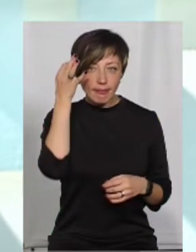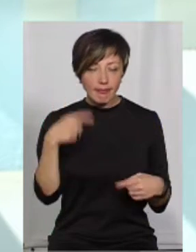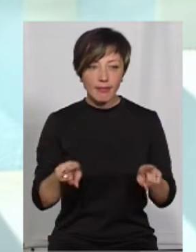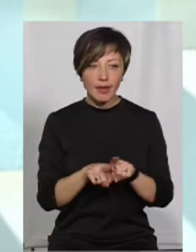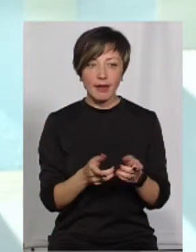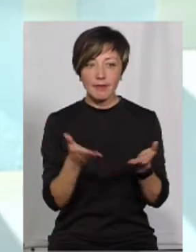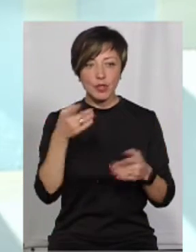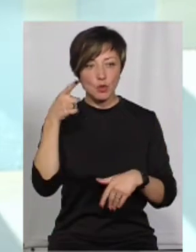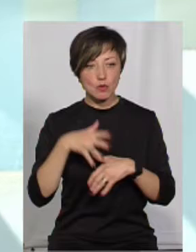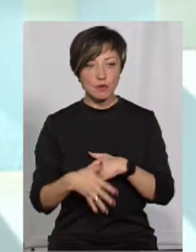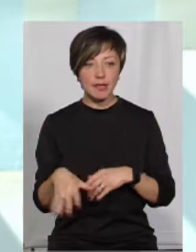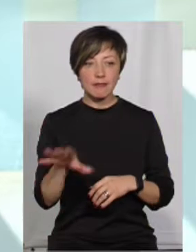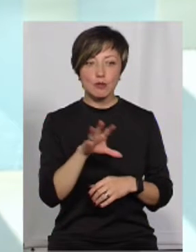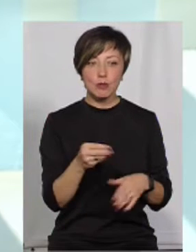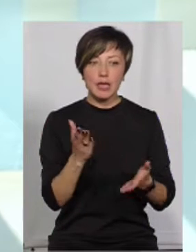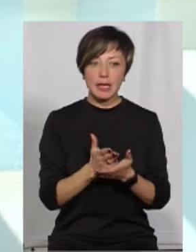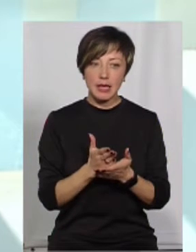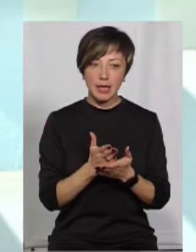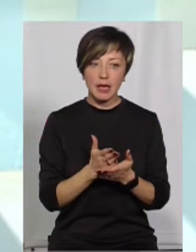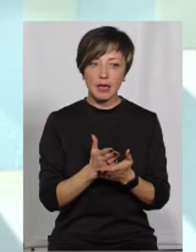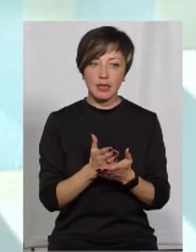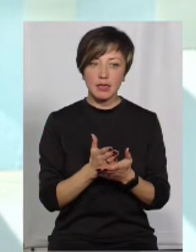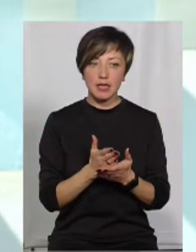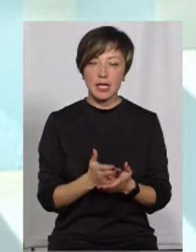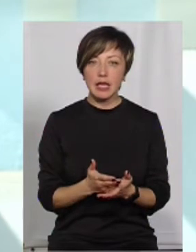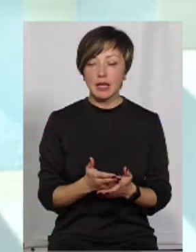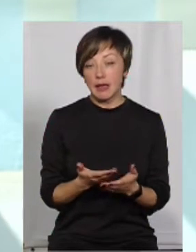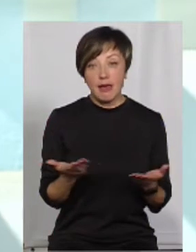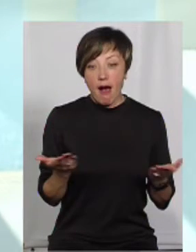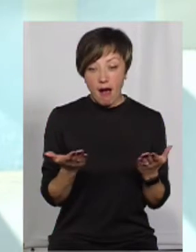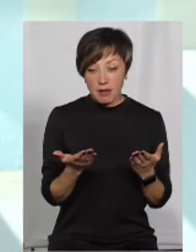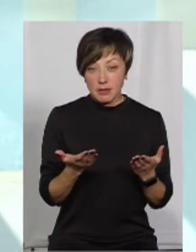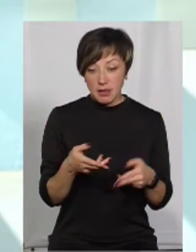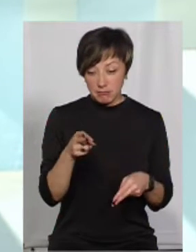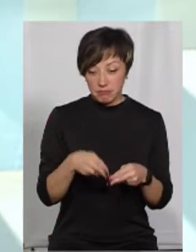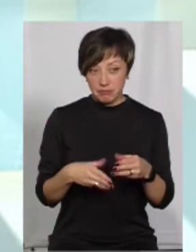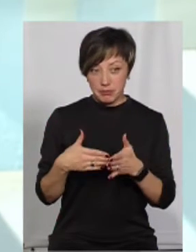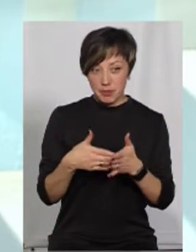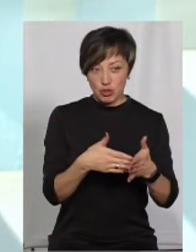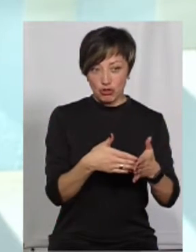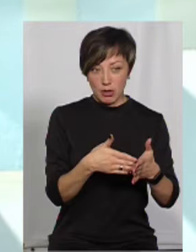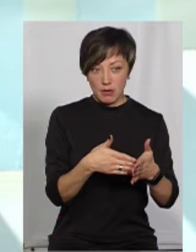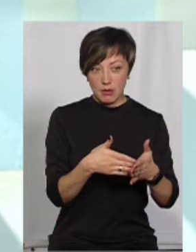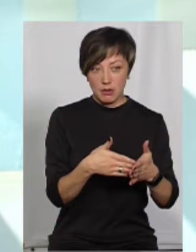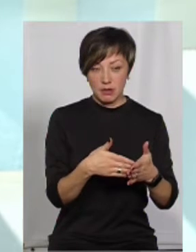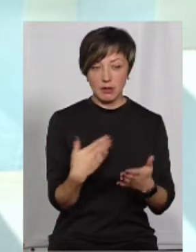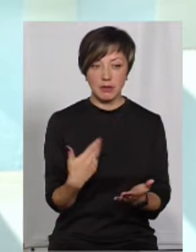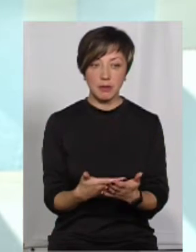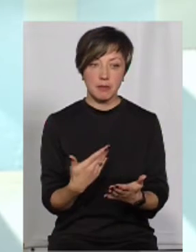ви розумієте, всьому є певна дійсно межа якась. Тобто, до